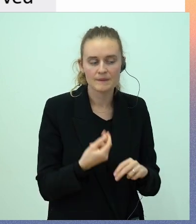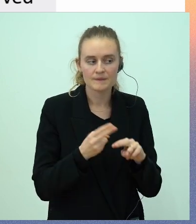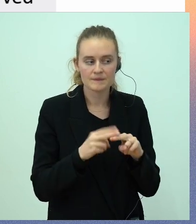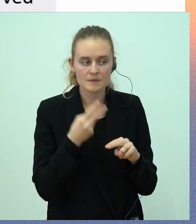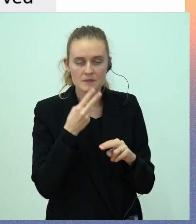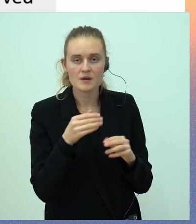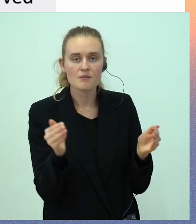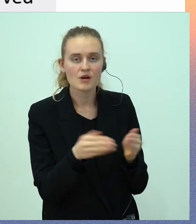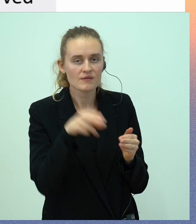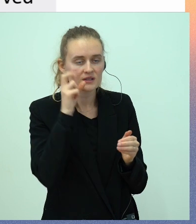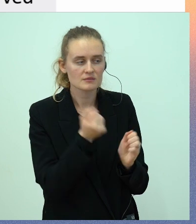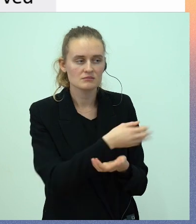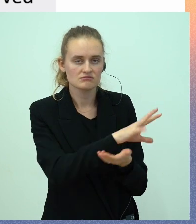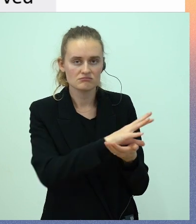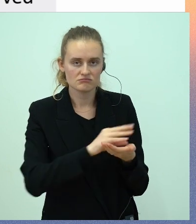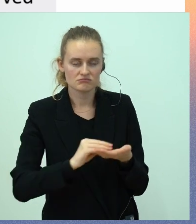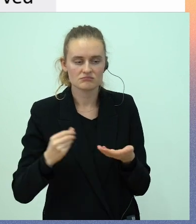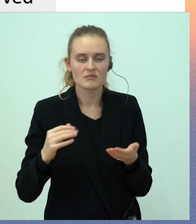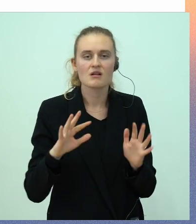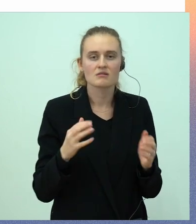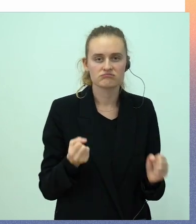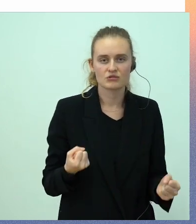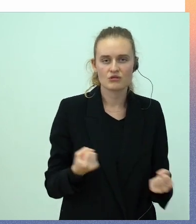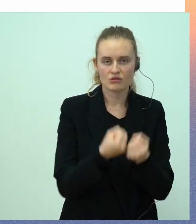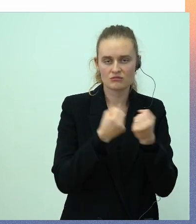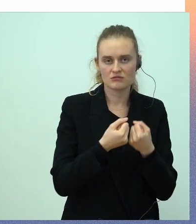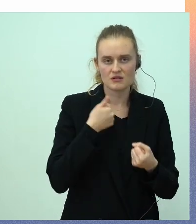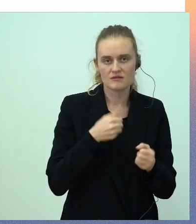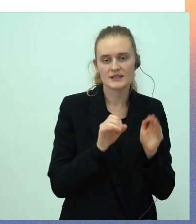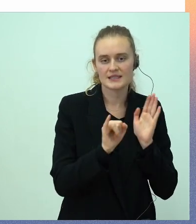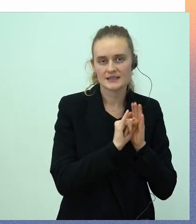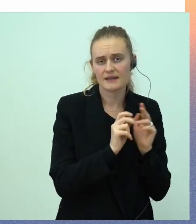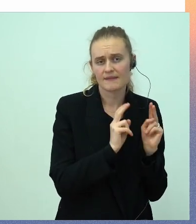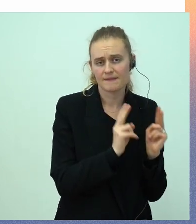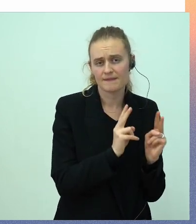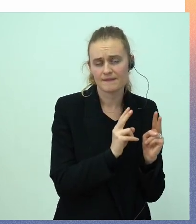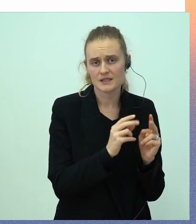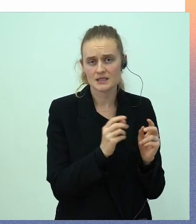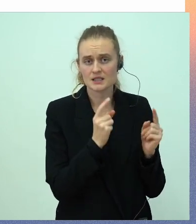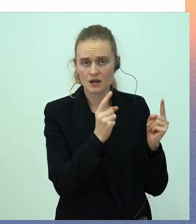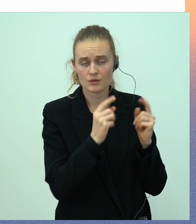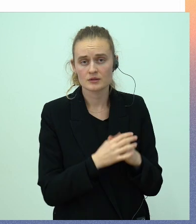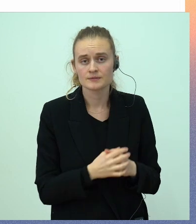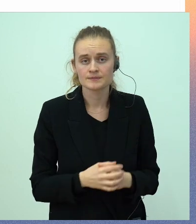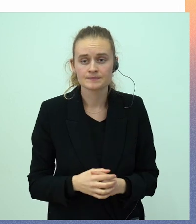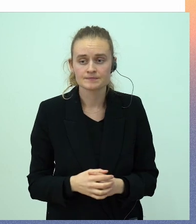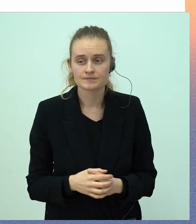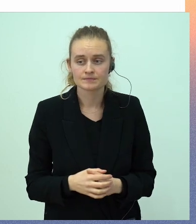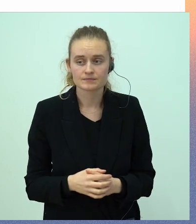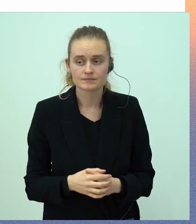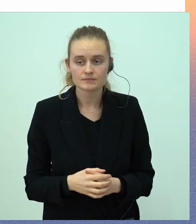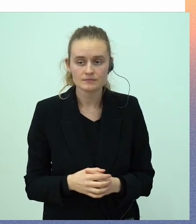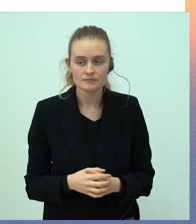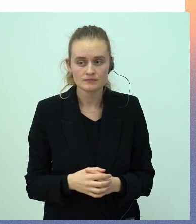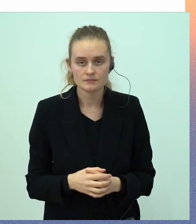savo tapatybę. Tas pasakytina tiek apie mažas tautas Europoje, tiek kitur. Norėčiau dar